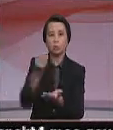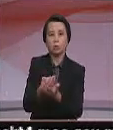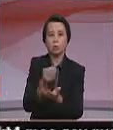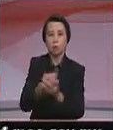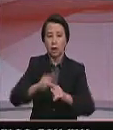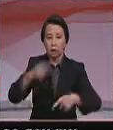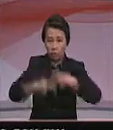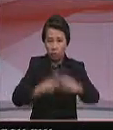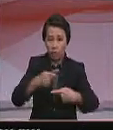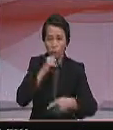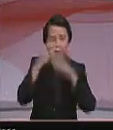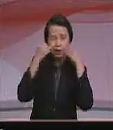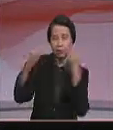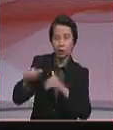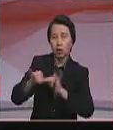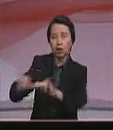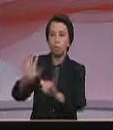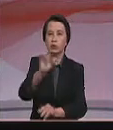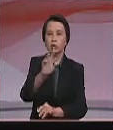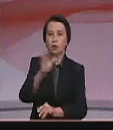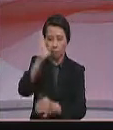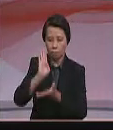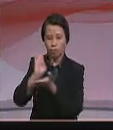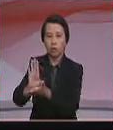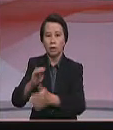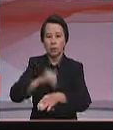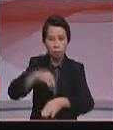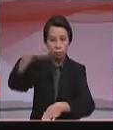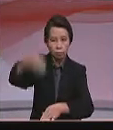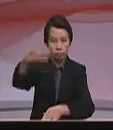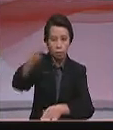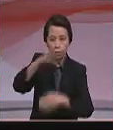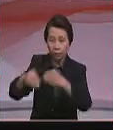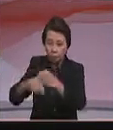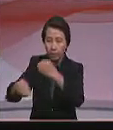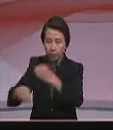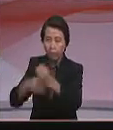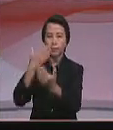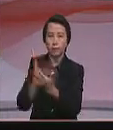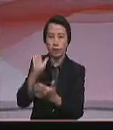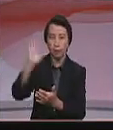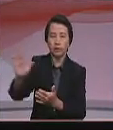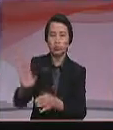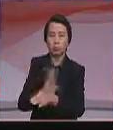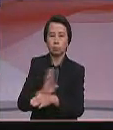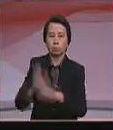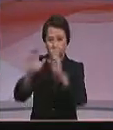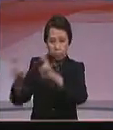ini kita tidak akan biarkan secara berterusan. Dan dari masa ke semasa kita akan tambah baik ke arah e-payment sepenuhnya.